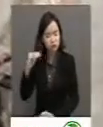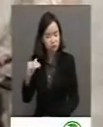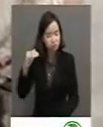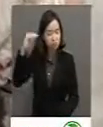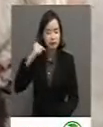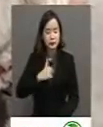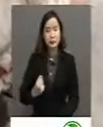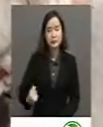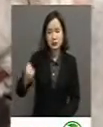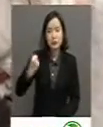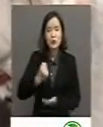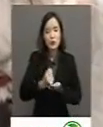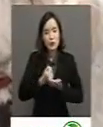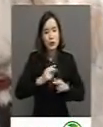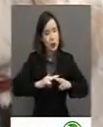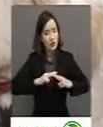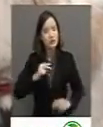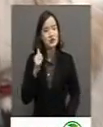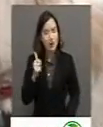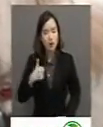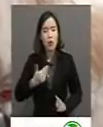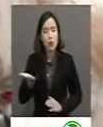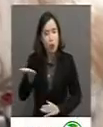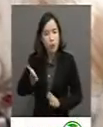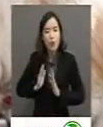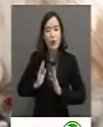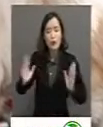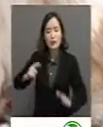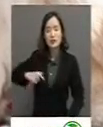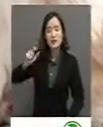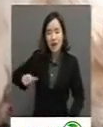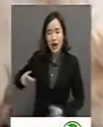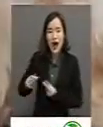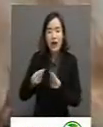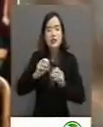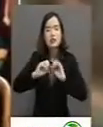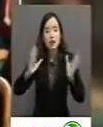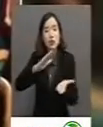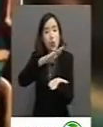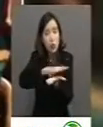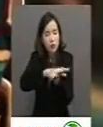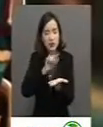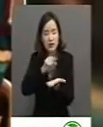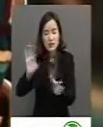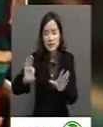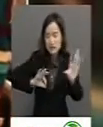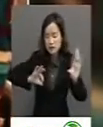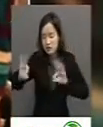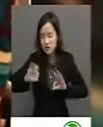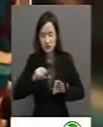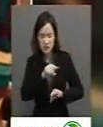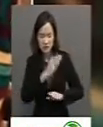ใจและพึ่งตัวเองได้มากขึ้นและขอขอบคุณศาลที่ให้ความกระจ่างว่าโรงเรียนไม่สามารถเลือกปฏิบัติกับเด็กพิ